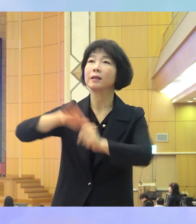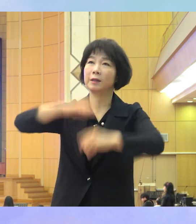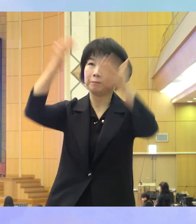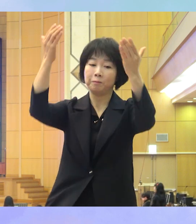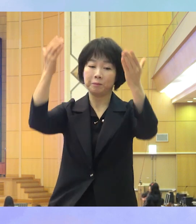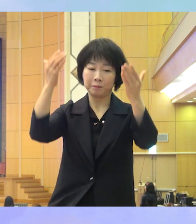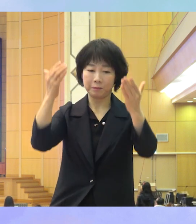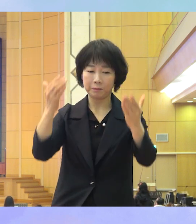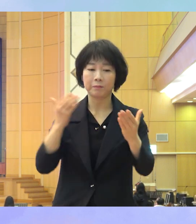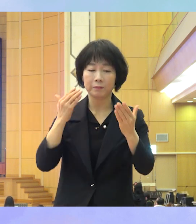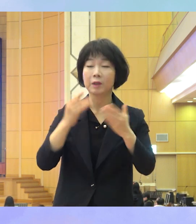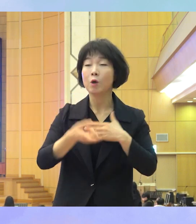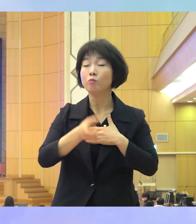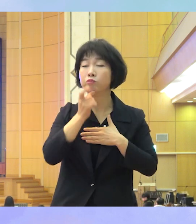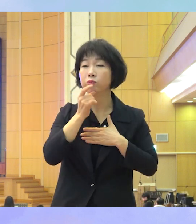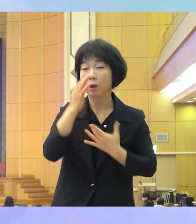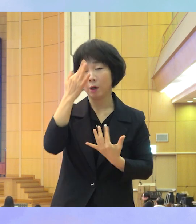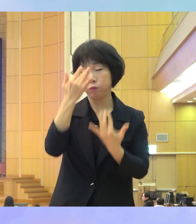사랑하리니